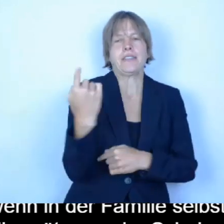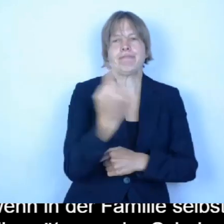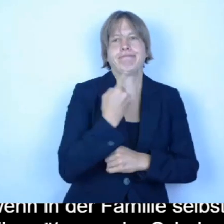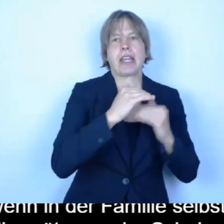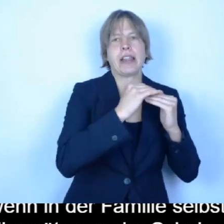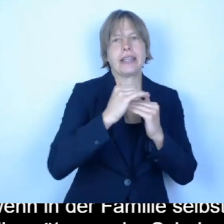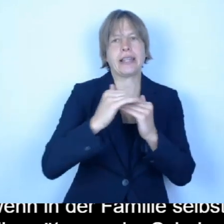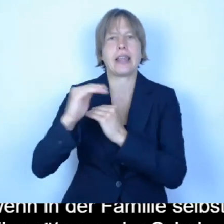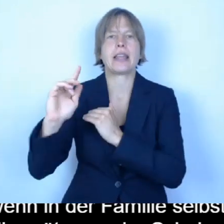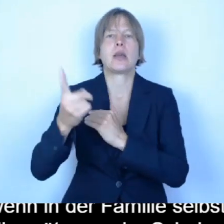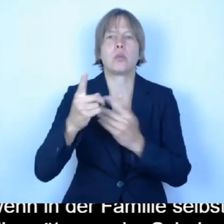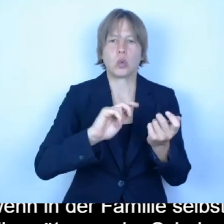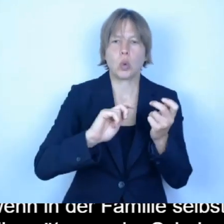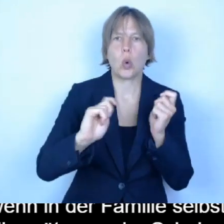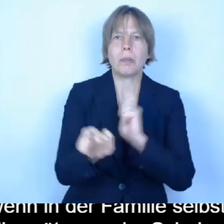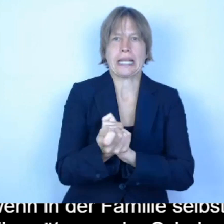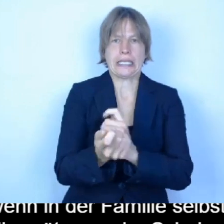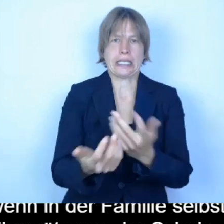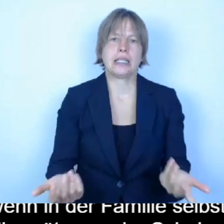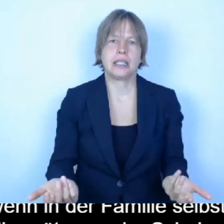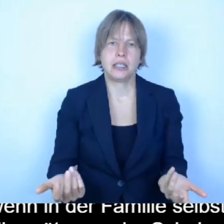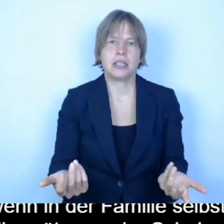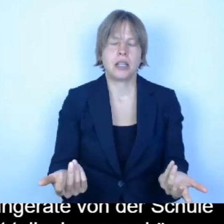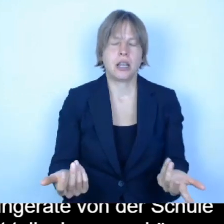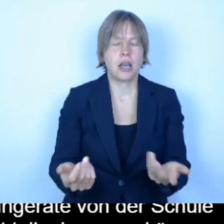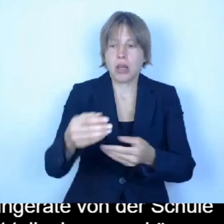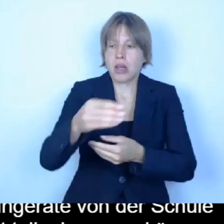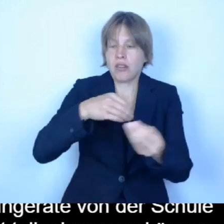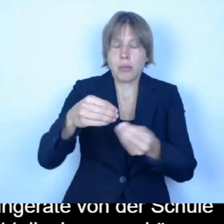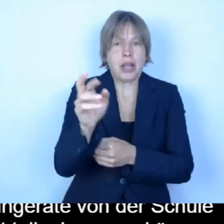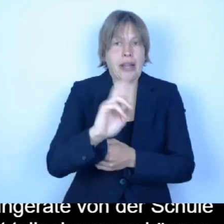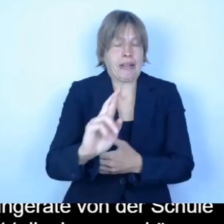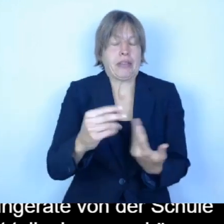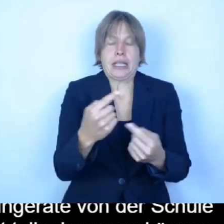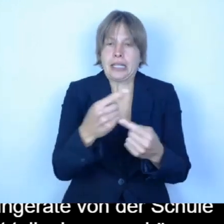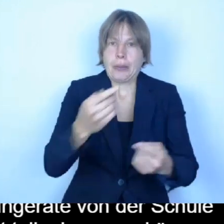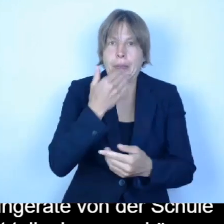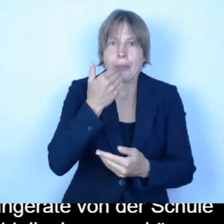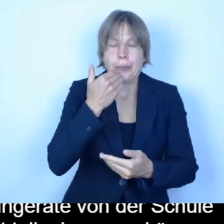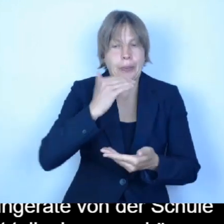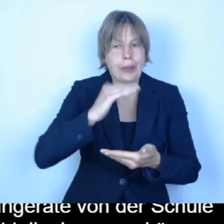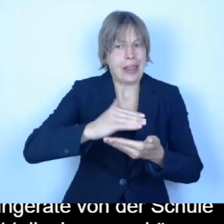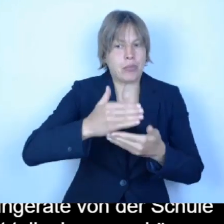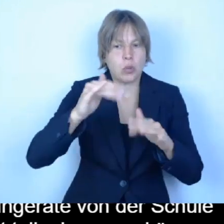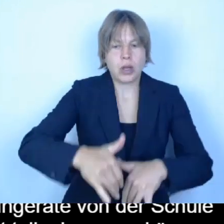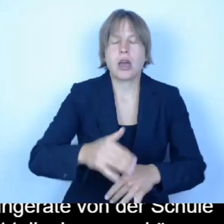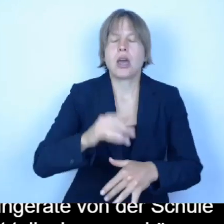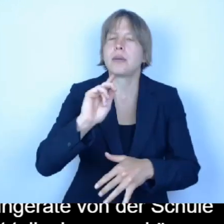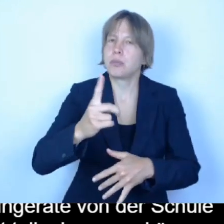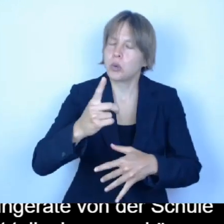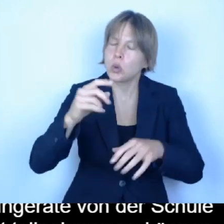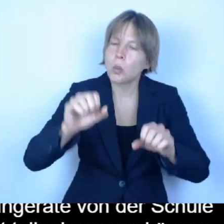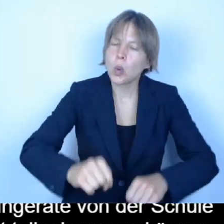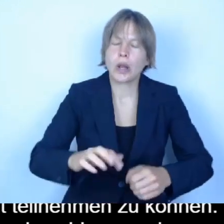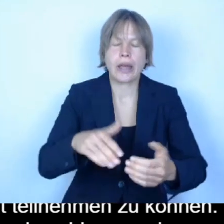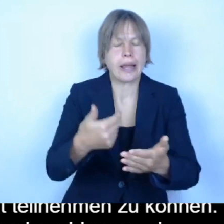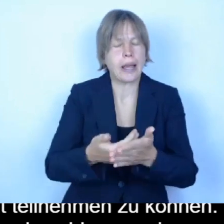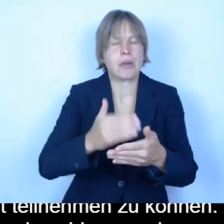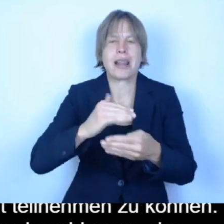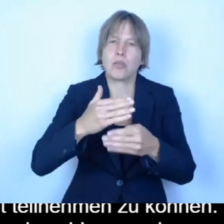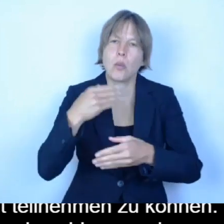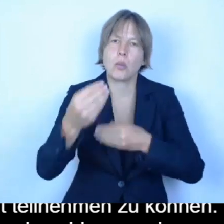besorgen können. Für mich ist das Thema, was wir jetzt aus der Schule lernen, Digitalisierung der Tat, noch mal einen Ansatz grundlegend über das